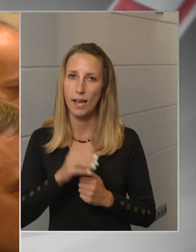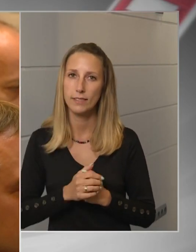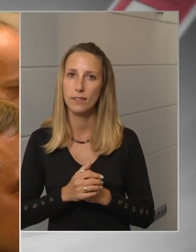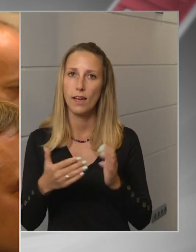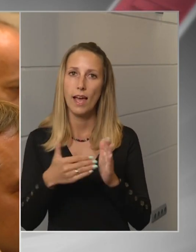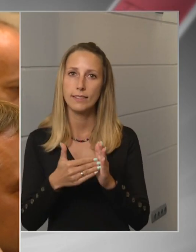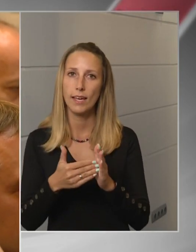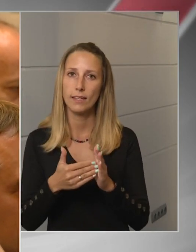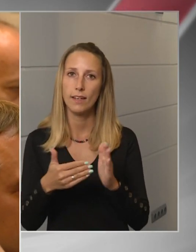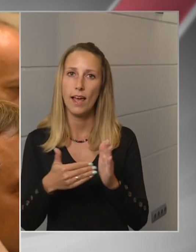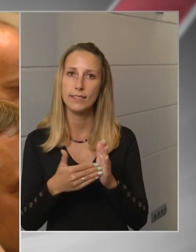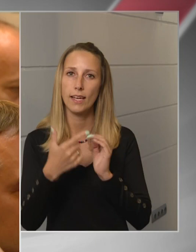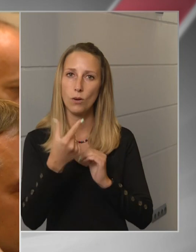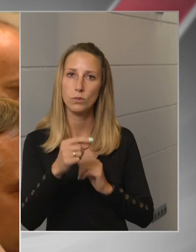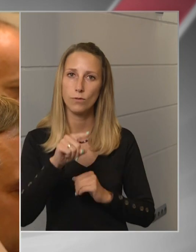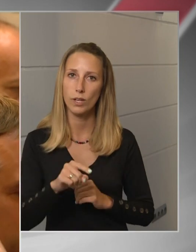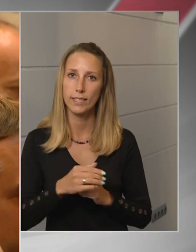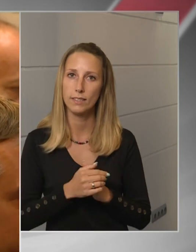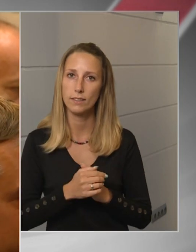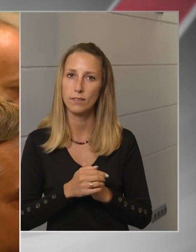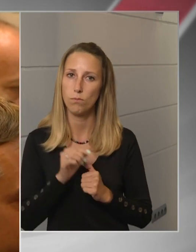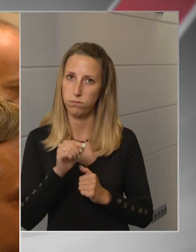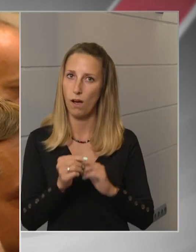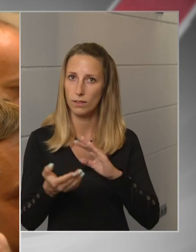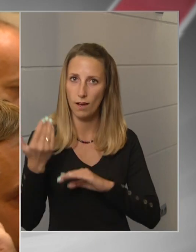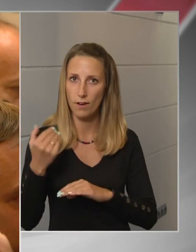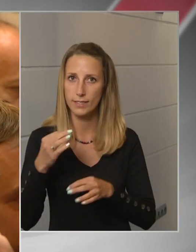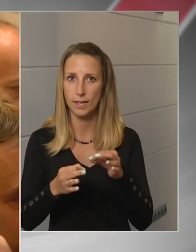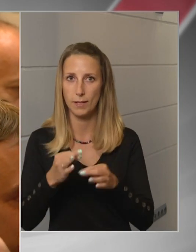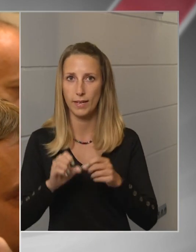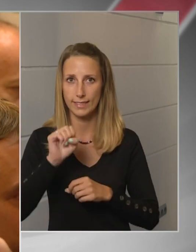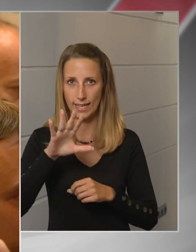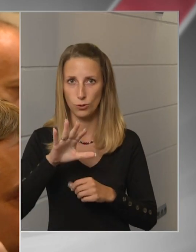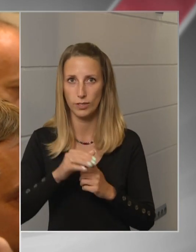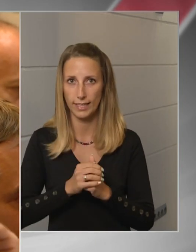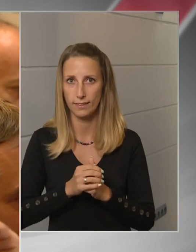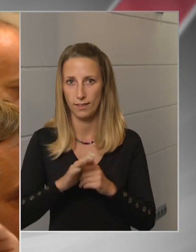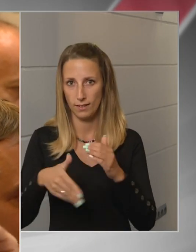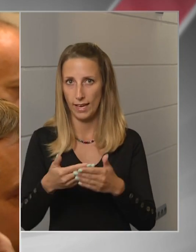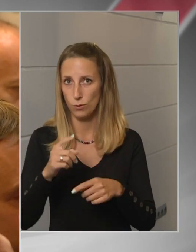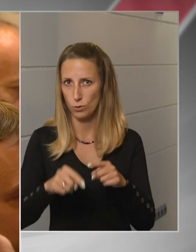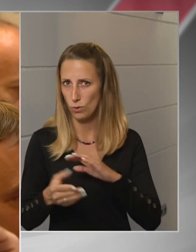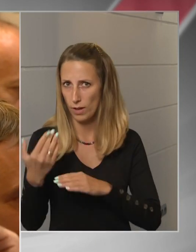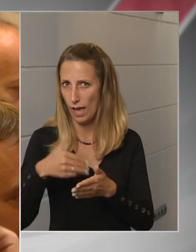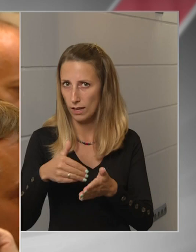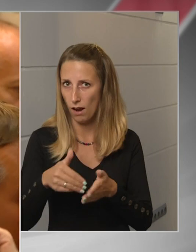1020 forintba tavaly szeptember 15-én került utoljára